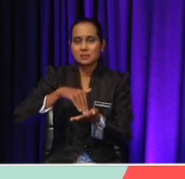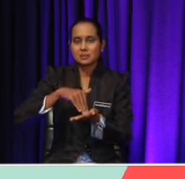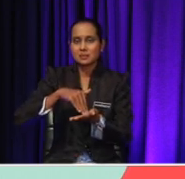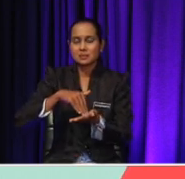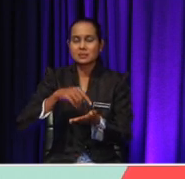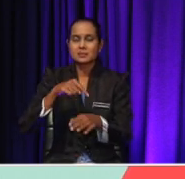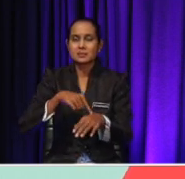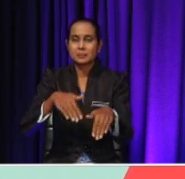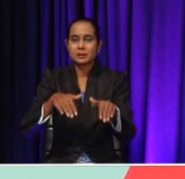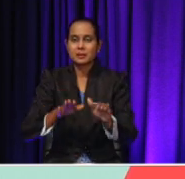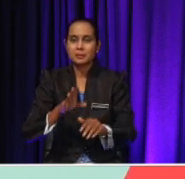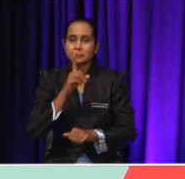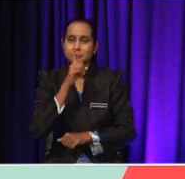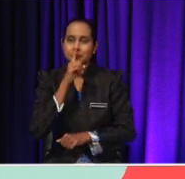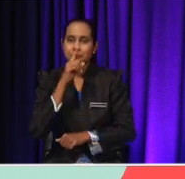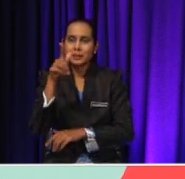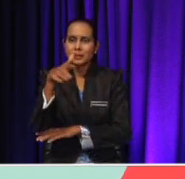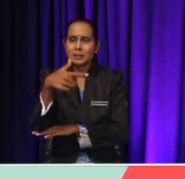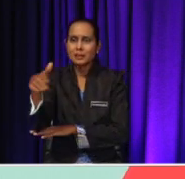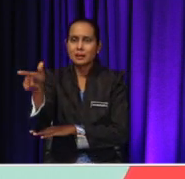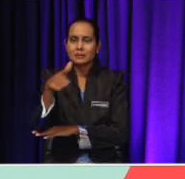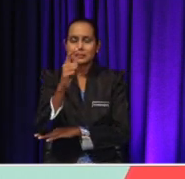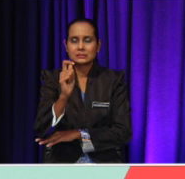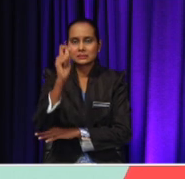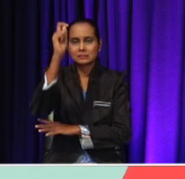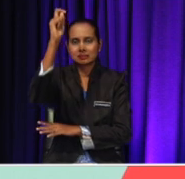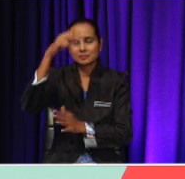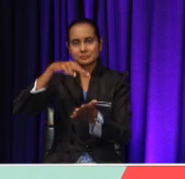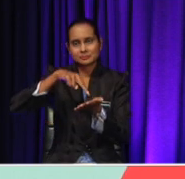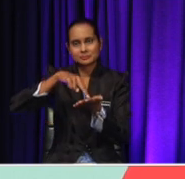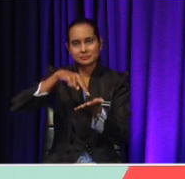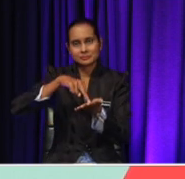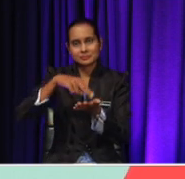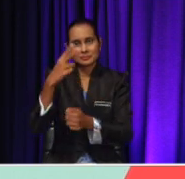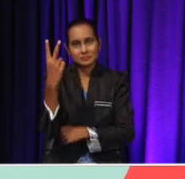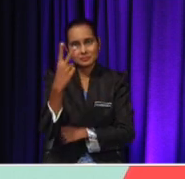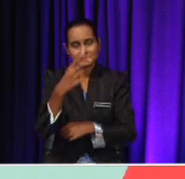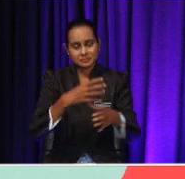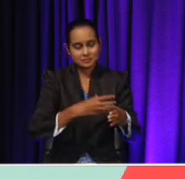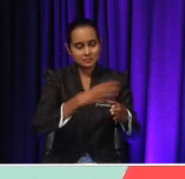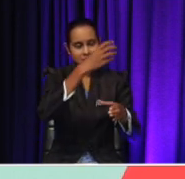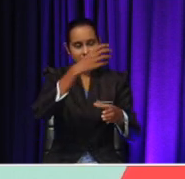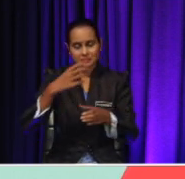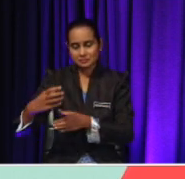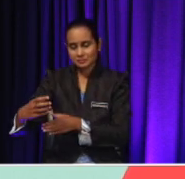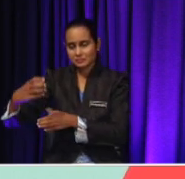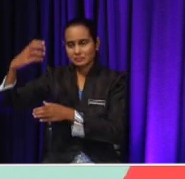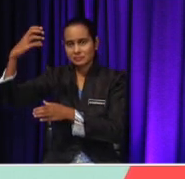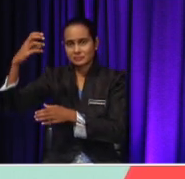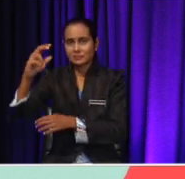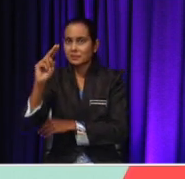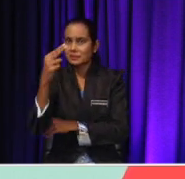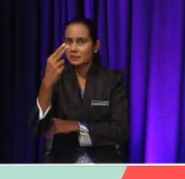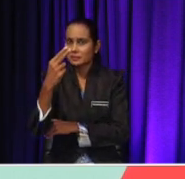makam sepi berdiri dua nisan terdapat mati hanya